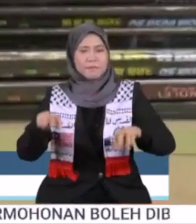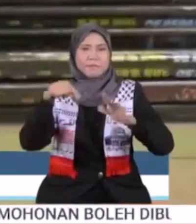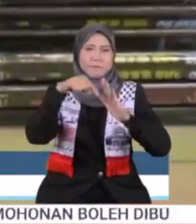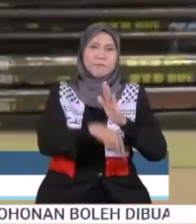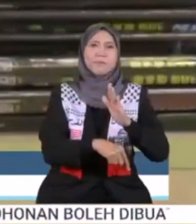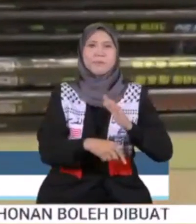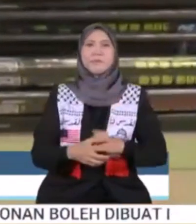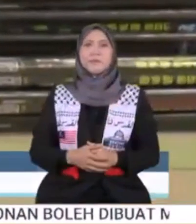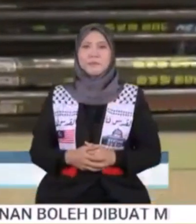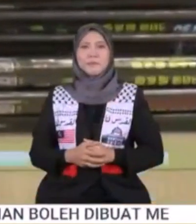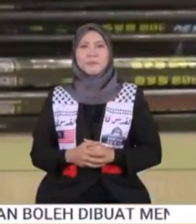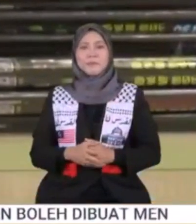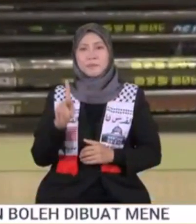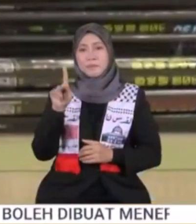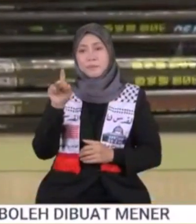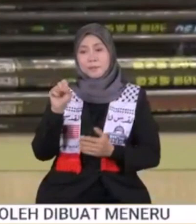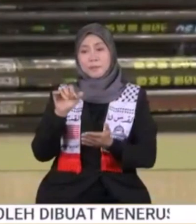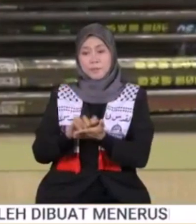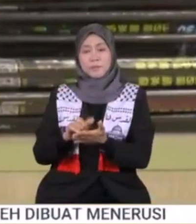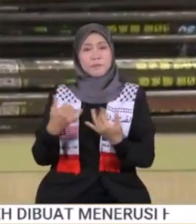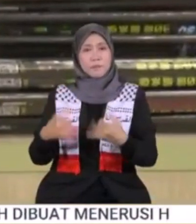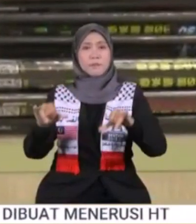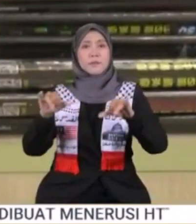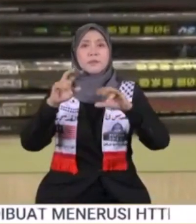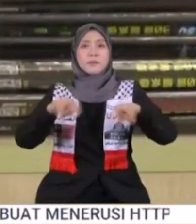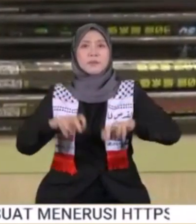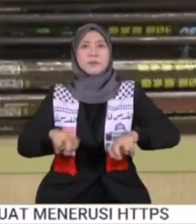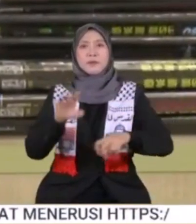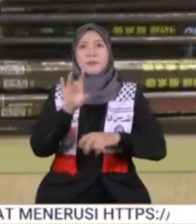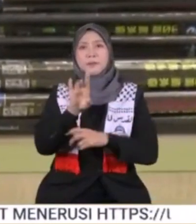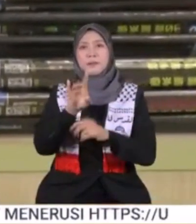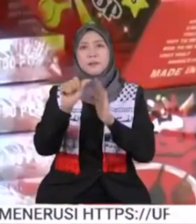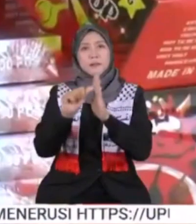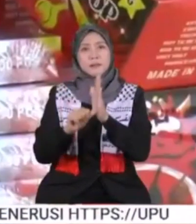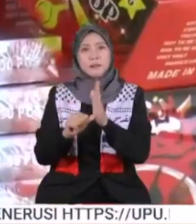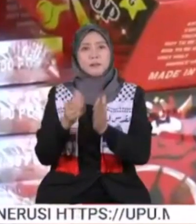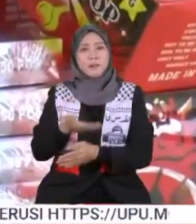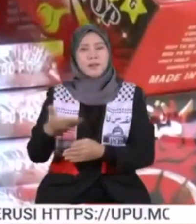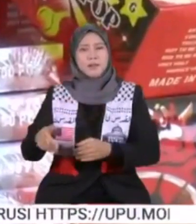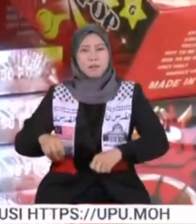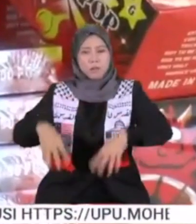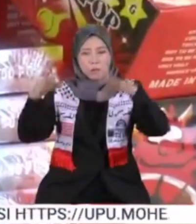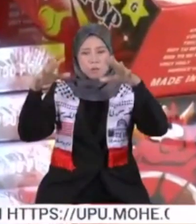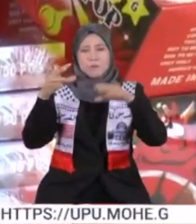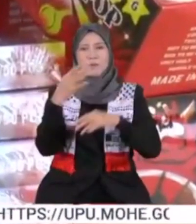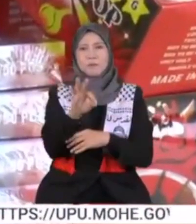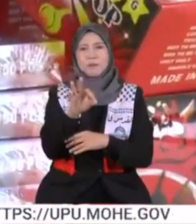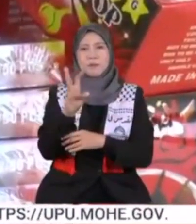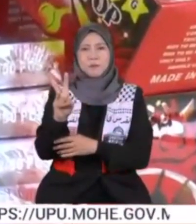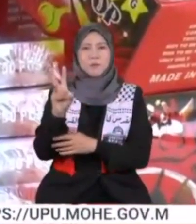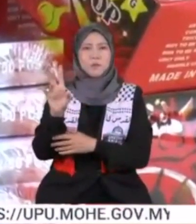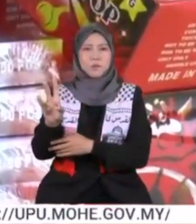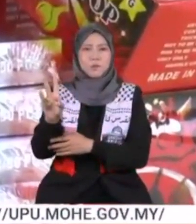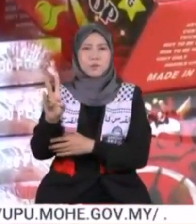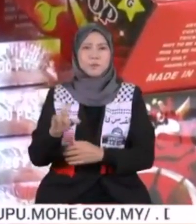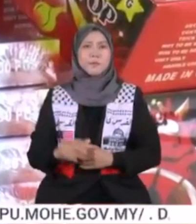lanjut. Kes berkenaan kini disiasat mengikut Seksyen 8 Akta Bahan Letupan 1967.